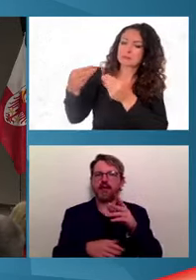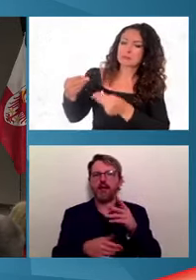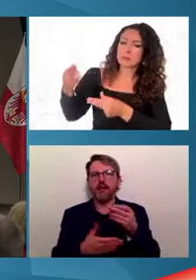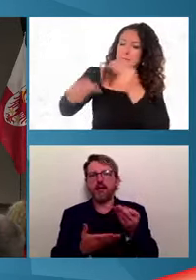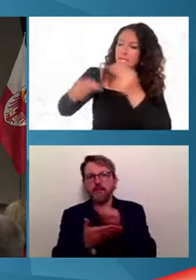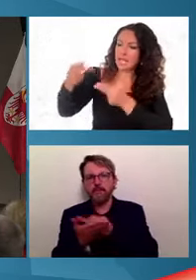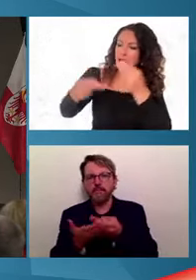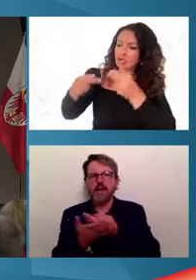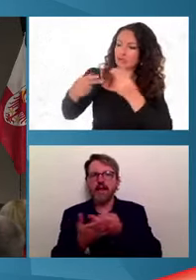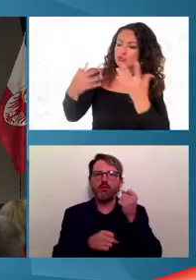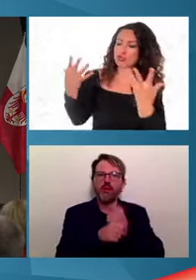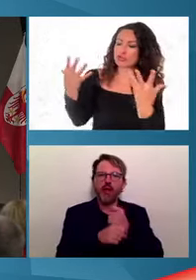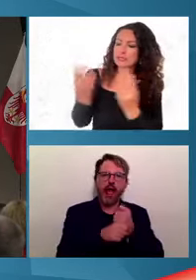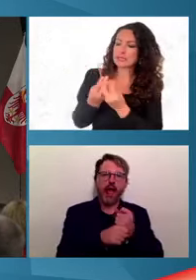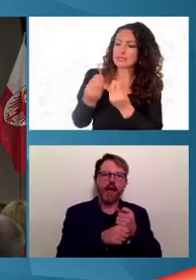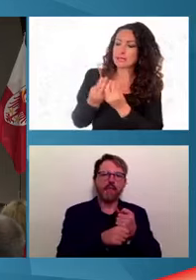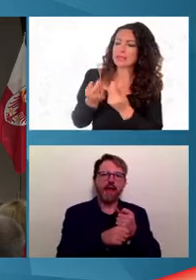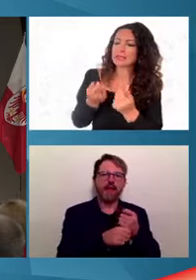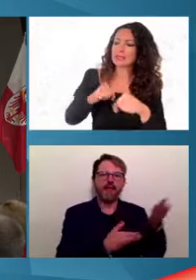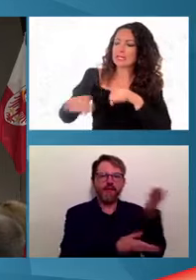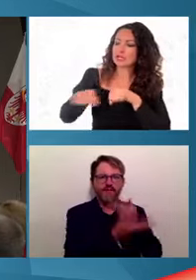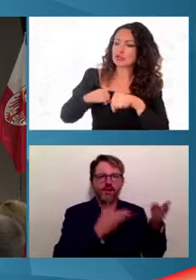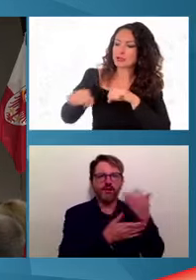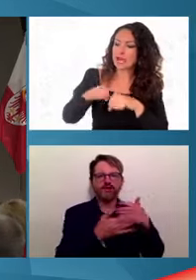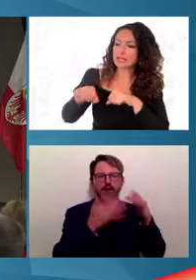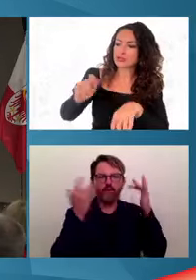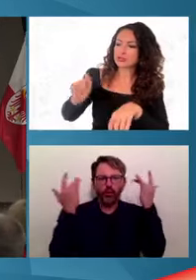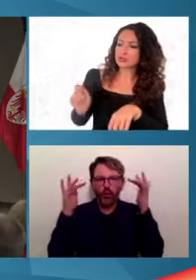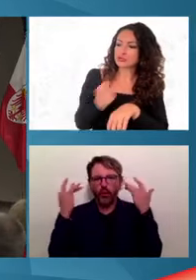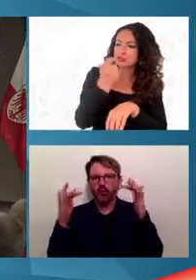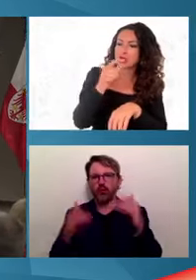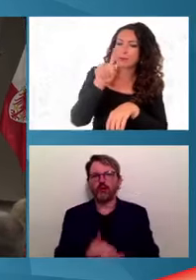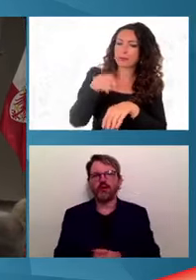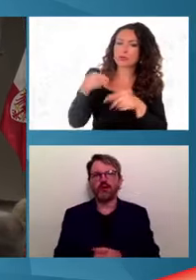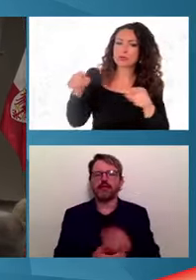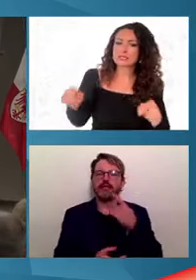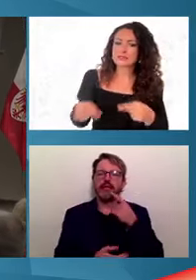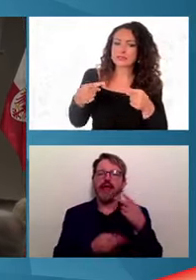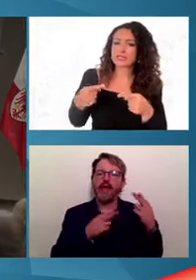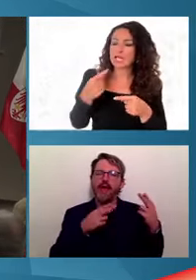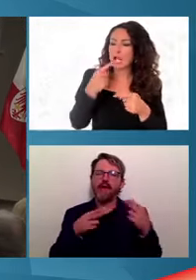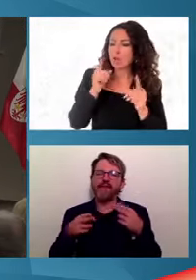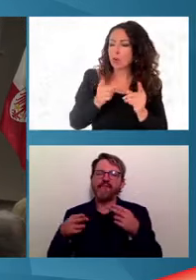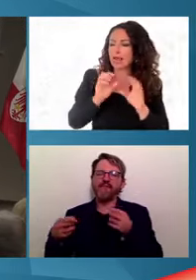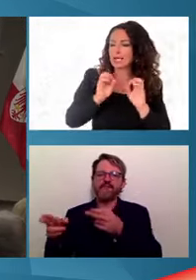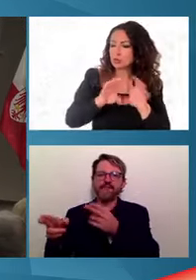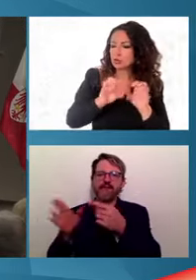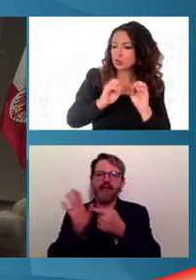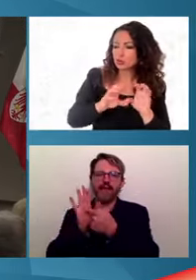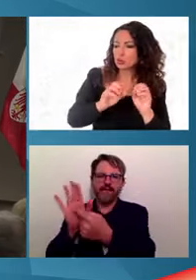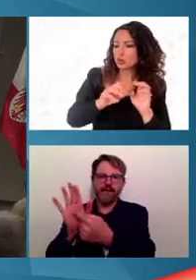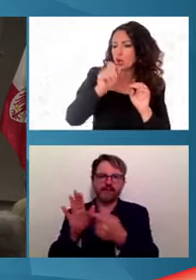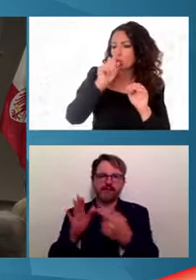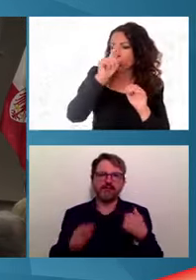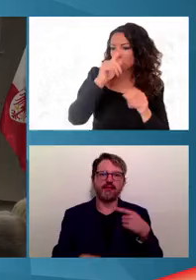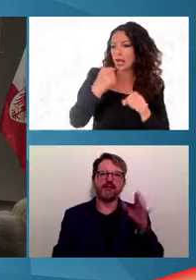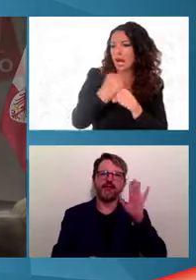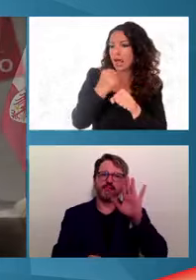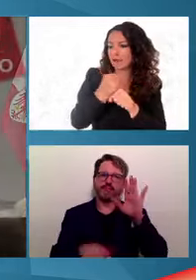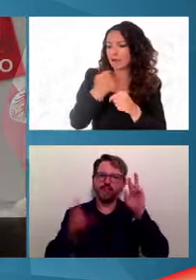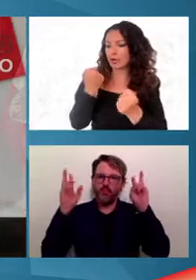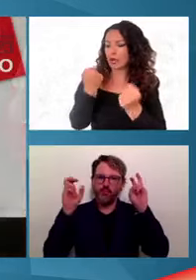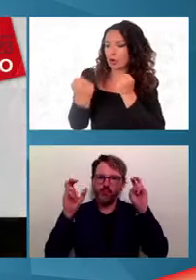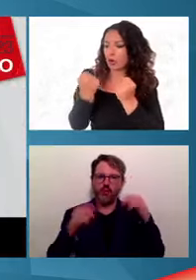Wirtschaft, Kultur. Wegweisend lautete das Motto und wegweisend ist auch das Motto für Ihre